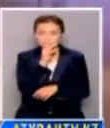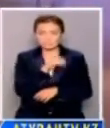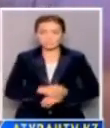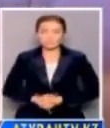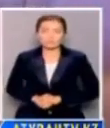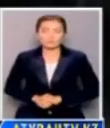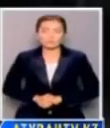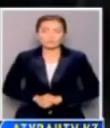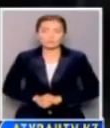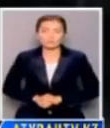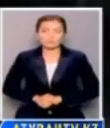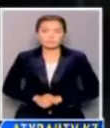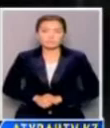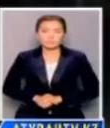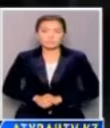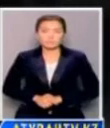только этим.